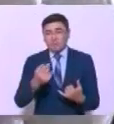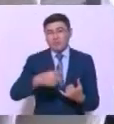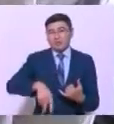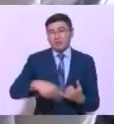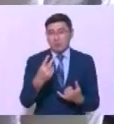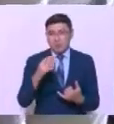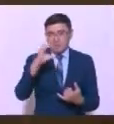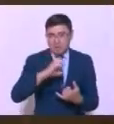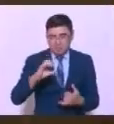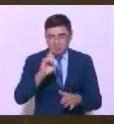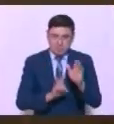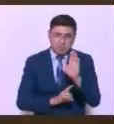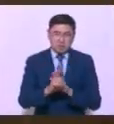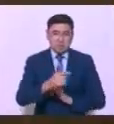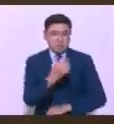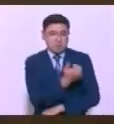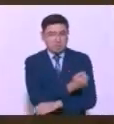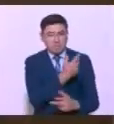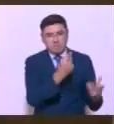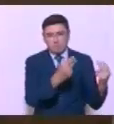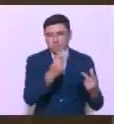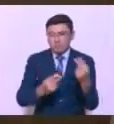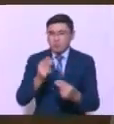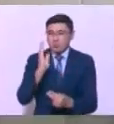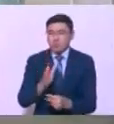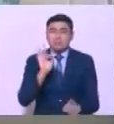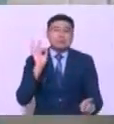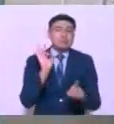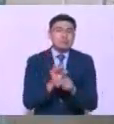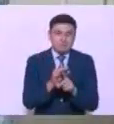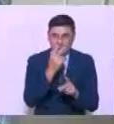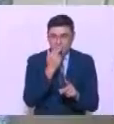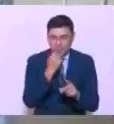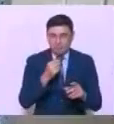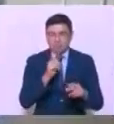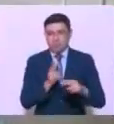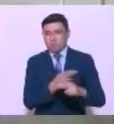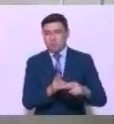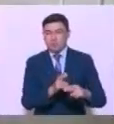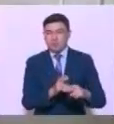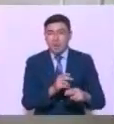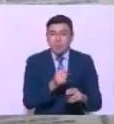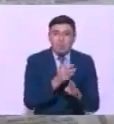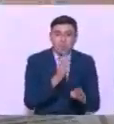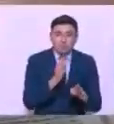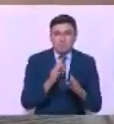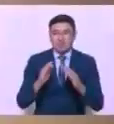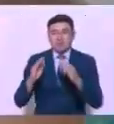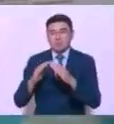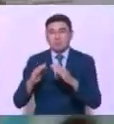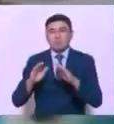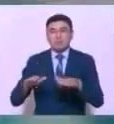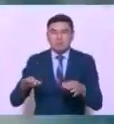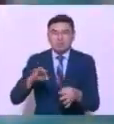сентября, чтобы предотвратить распространение заболевания. В первую очередь вакцинируются состоящие на учете пациенты, воспитанники детских домов и